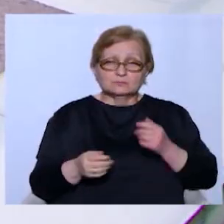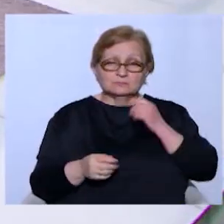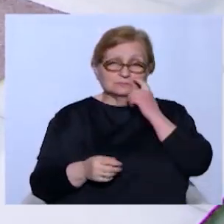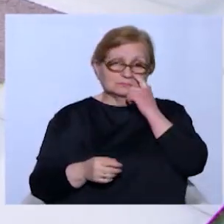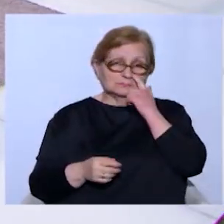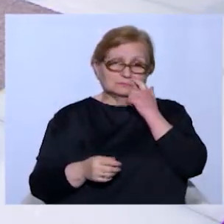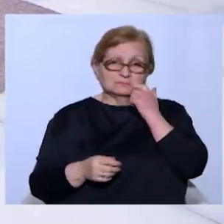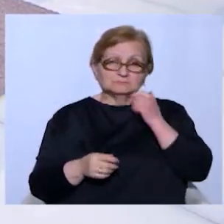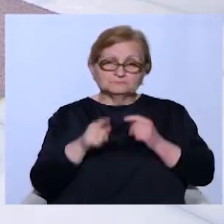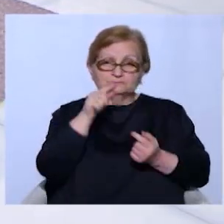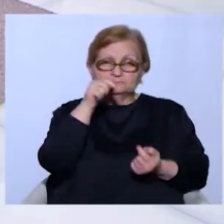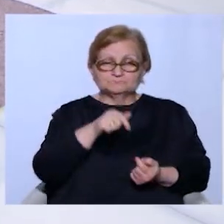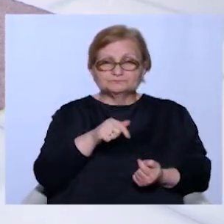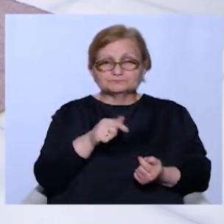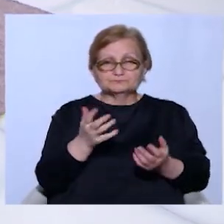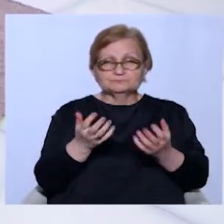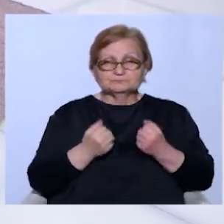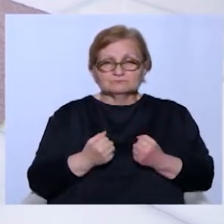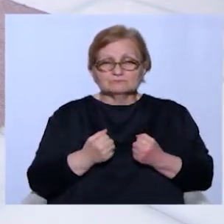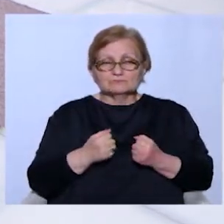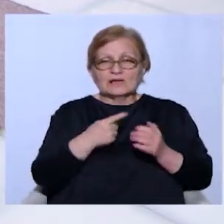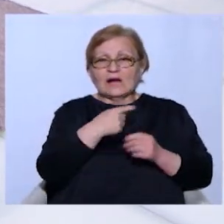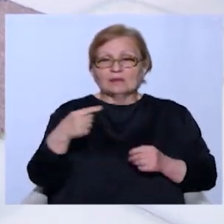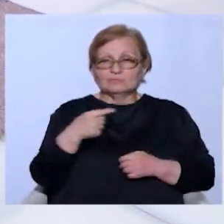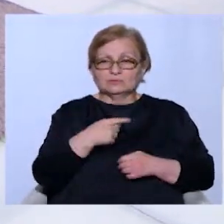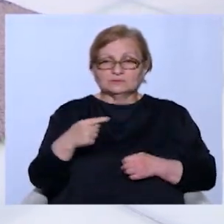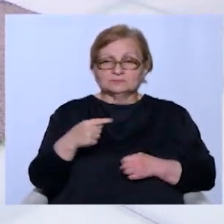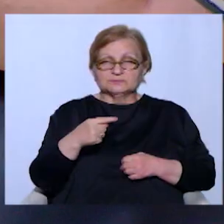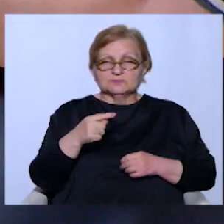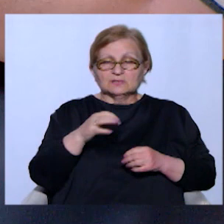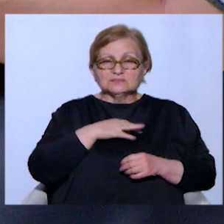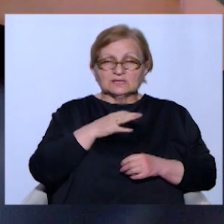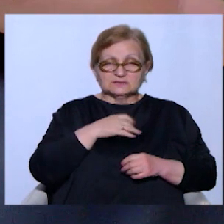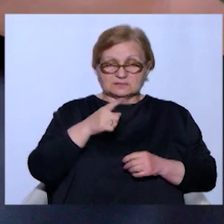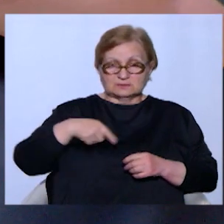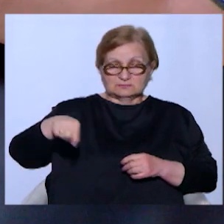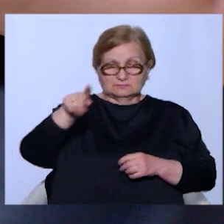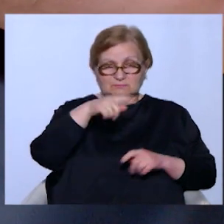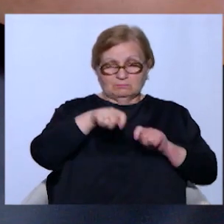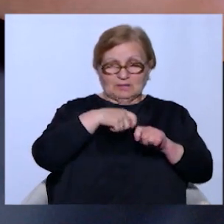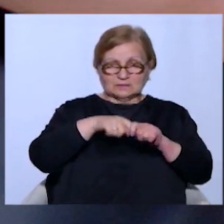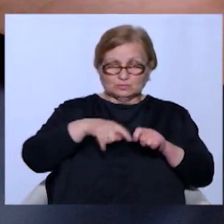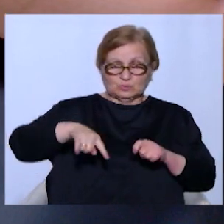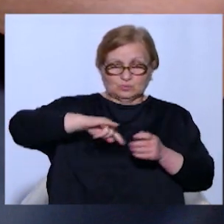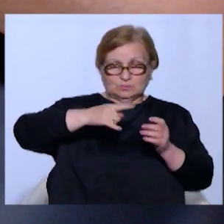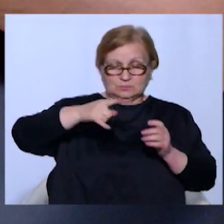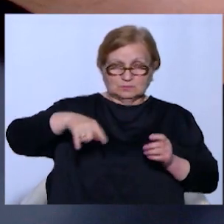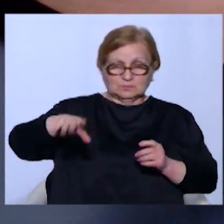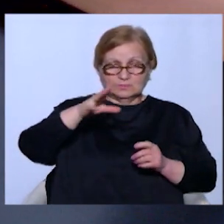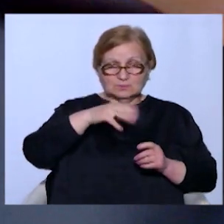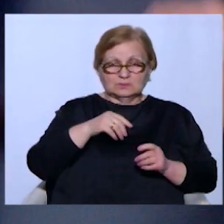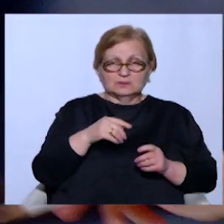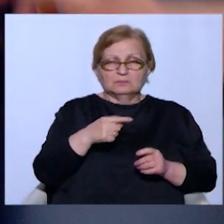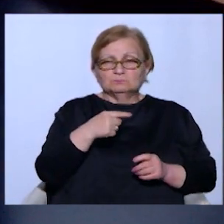წრეების გარეთ და შესაბამისად მიიღება გამოკლებით. ესე იგი ფართობი, თეთრი ფართობი, თეთრი არის ფართობი, იქნება მთლიე კვადრატის